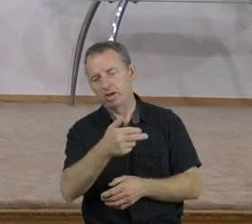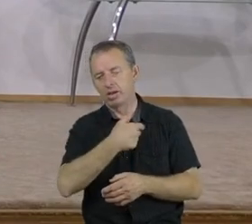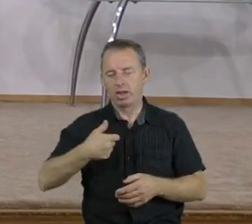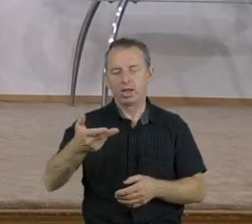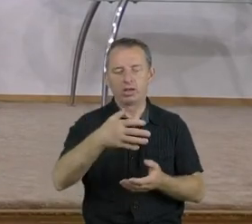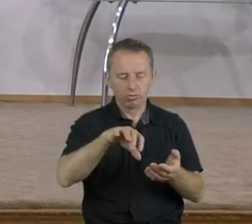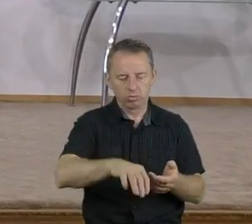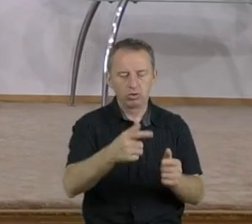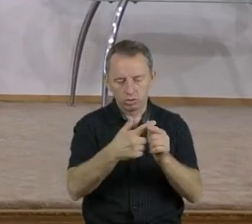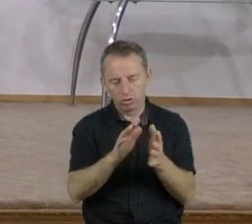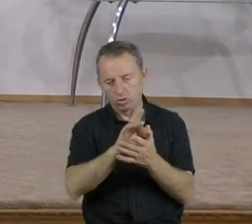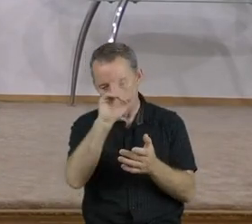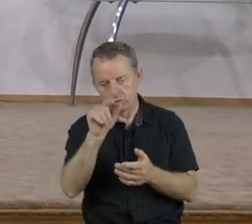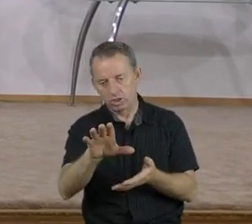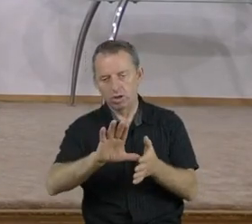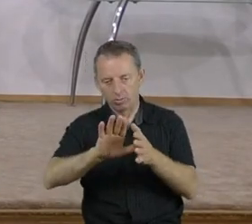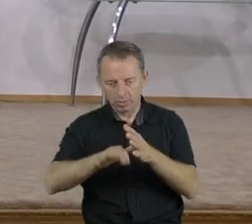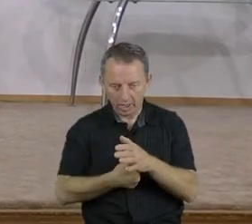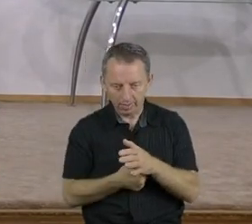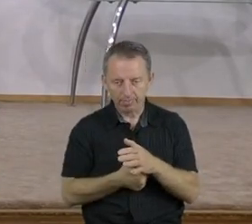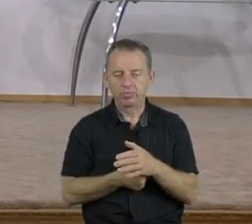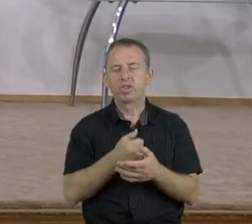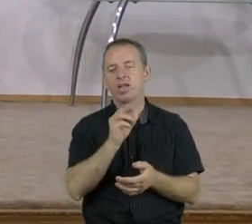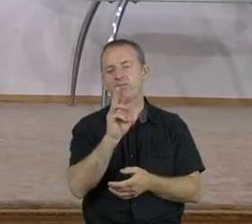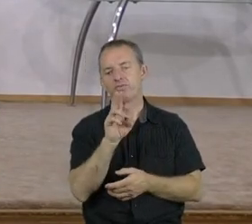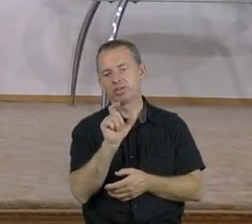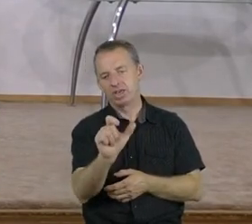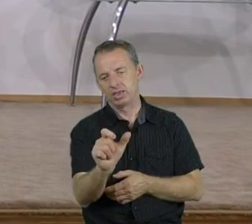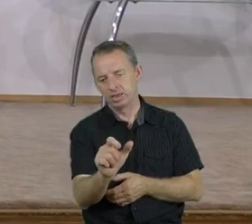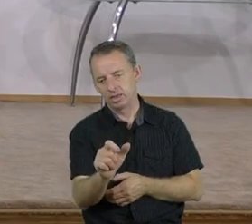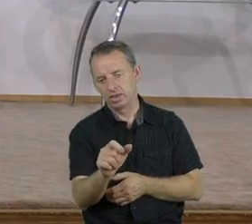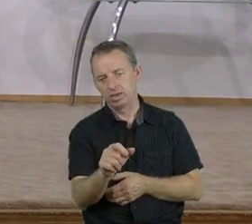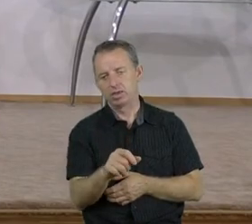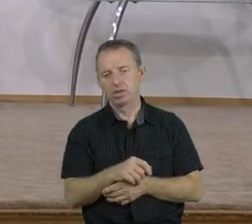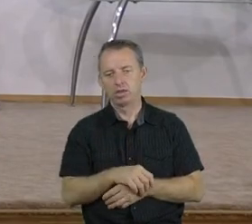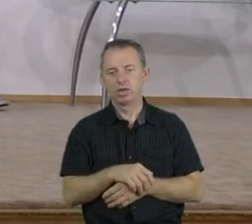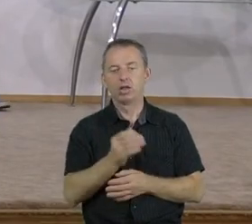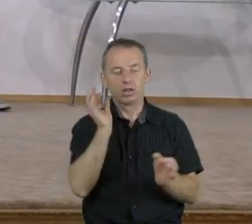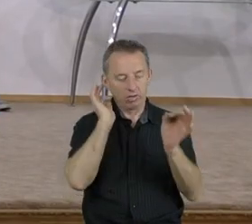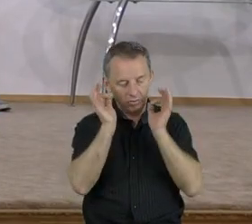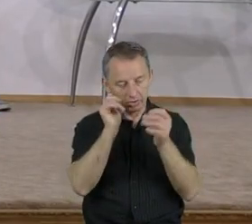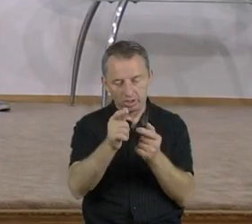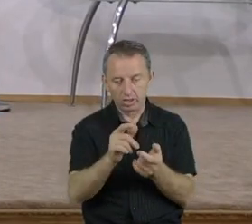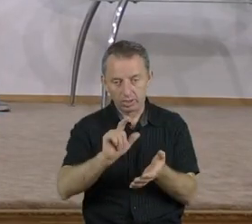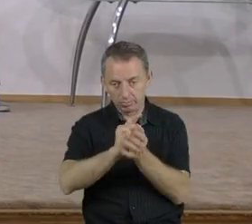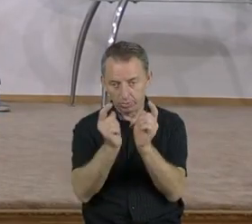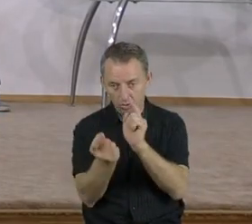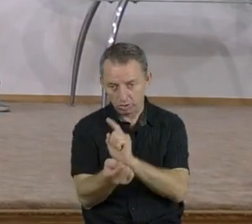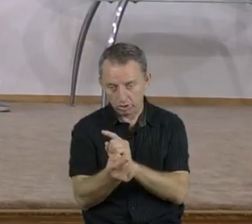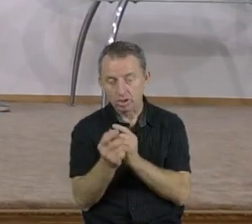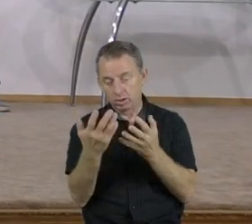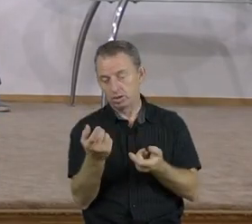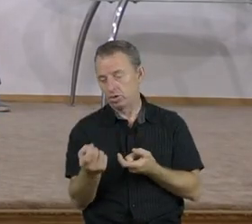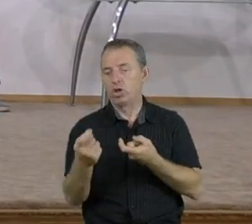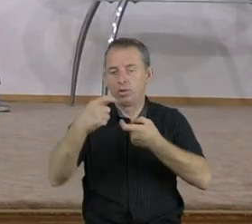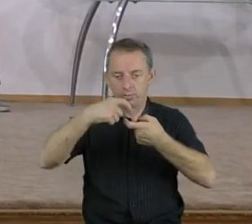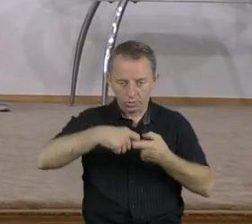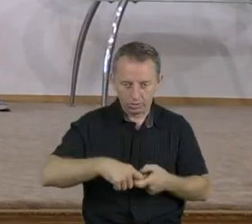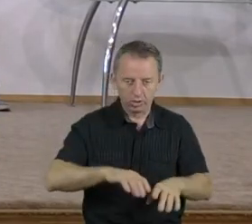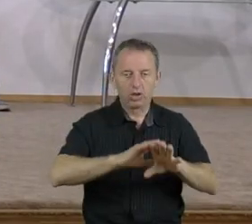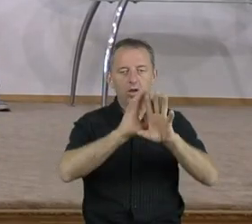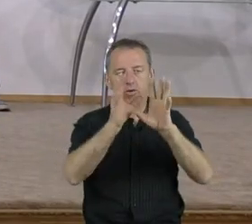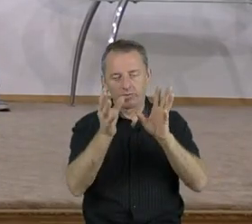zboru, ludzi tego miasta. Więc jak się dowiedzieć o takich spotkaniach, jeśli chcecie się przyłączyć? Wszystko na